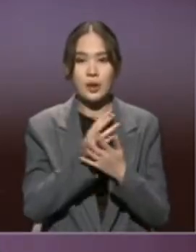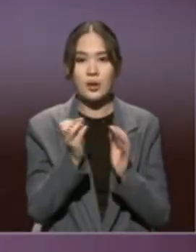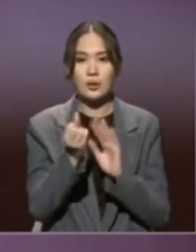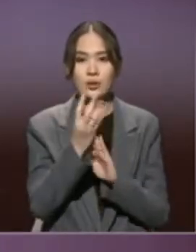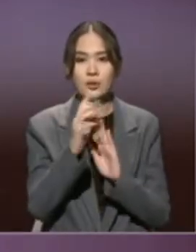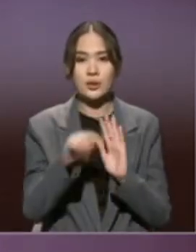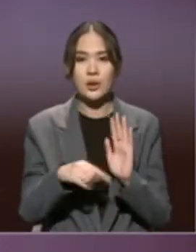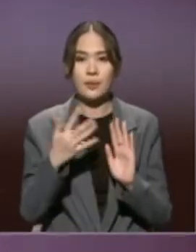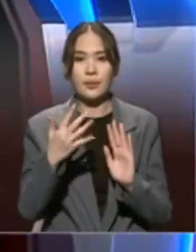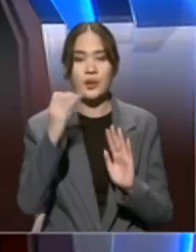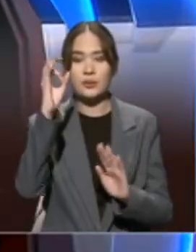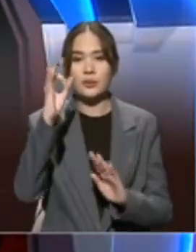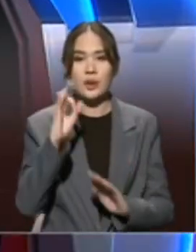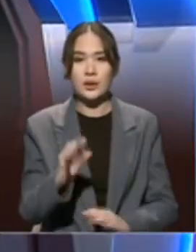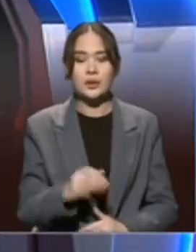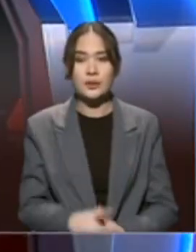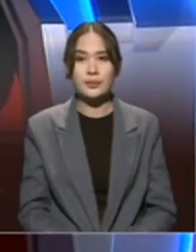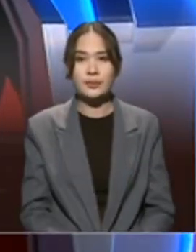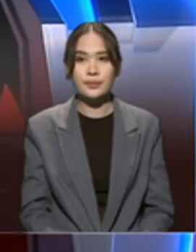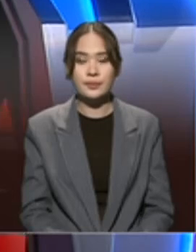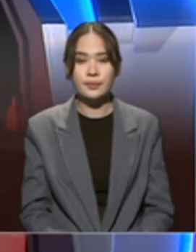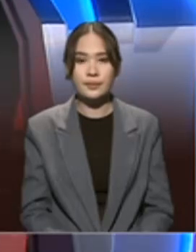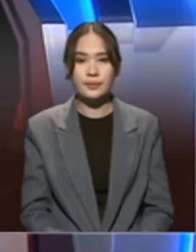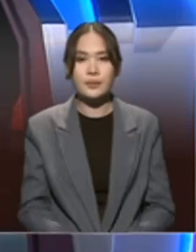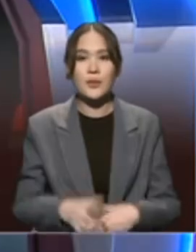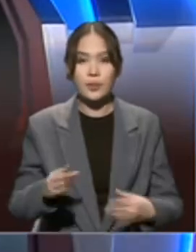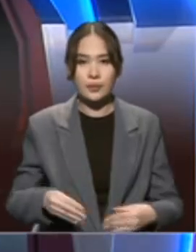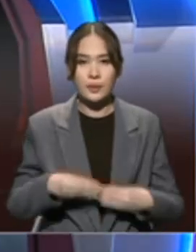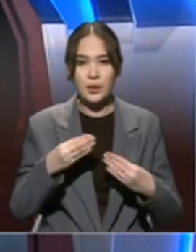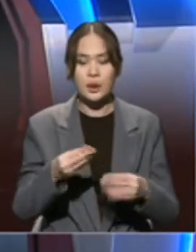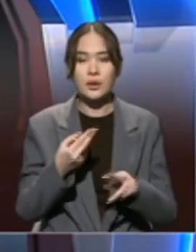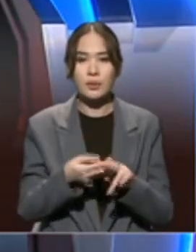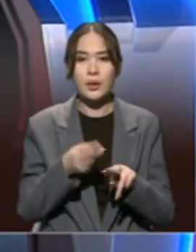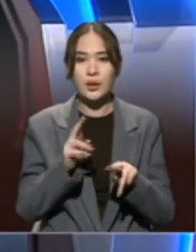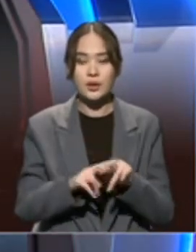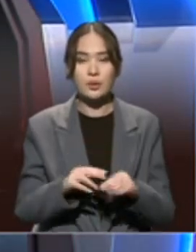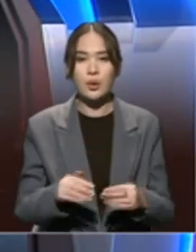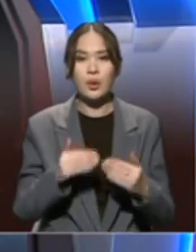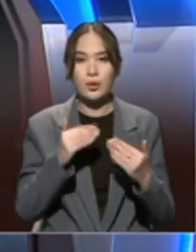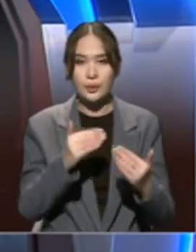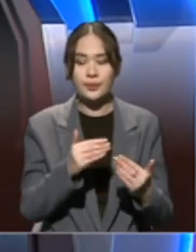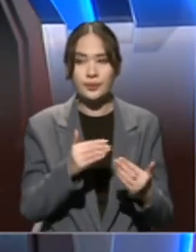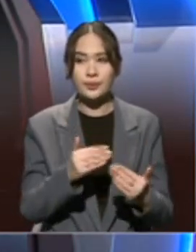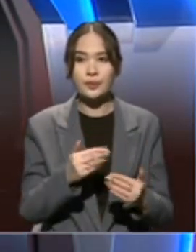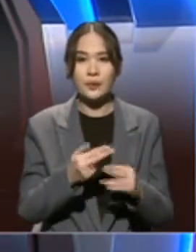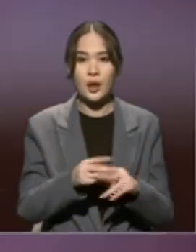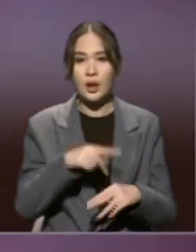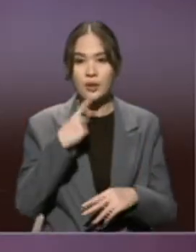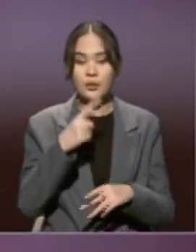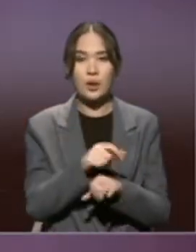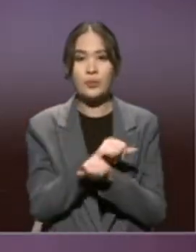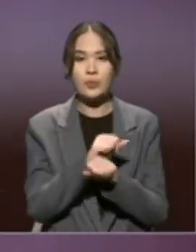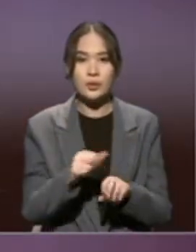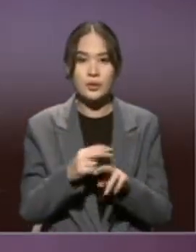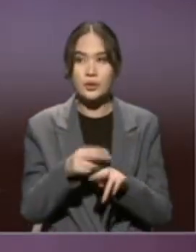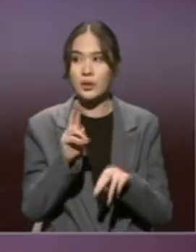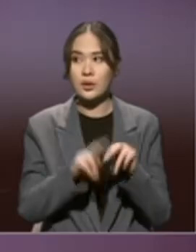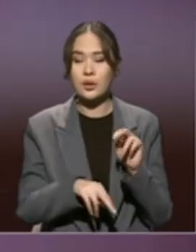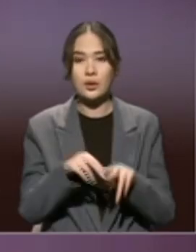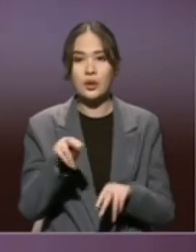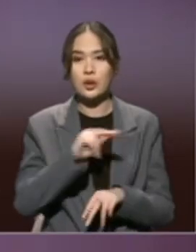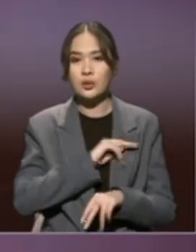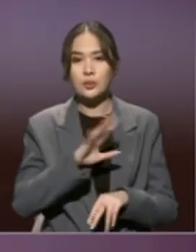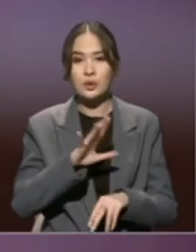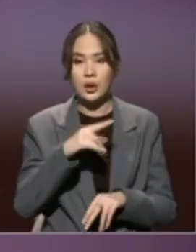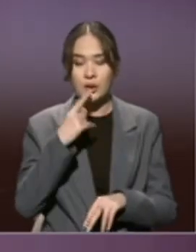14.5%. 14.5%. Банктан береді. Сондықтан оны айтуға болмайды, құрылысшылар жұмыс істемейді деп.